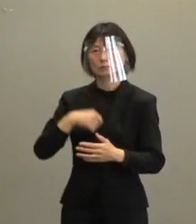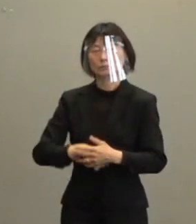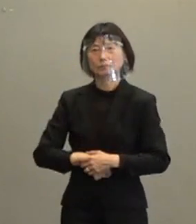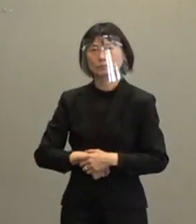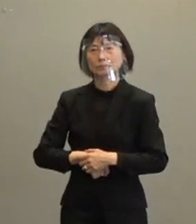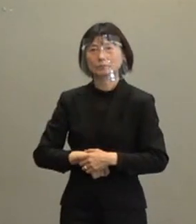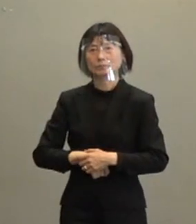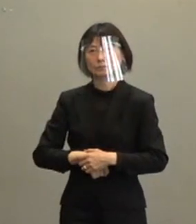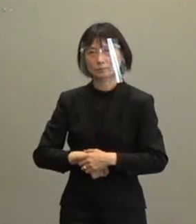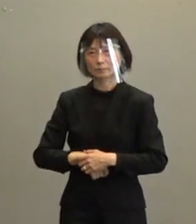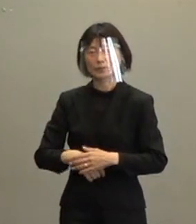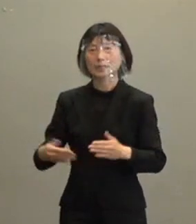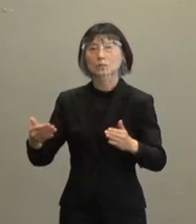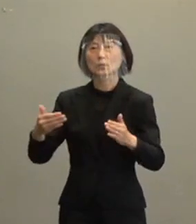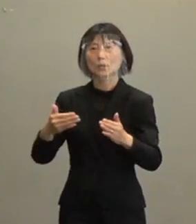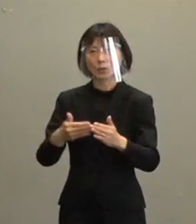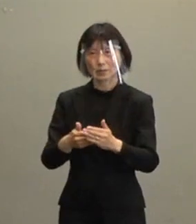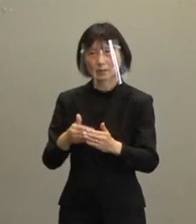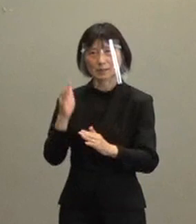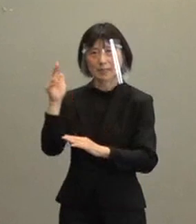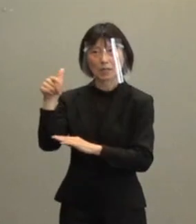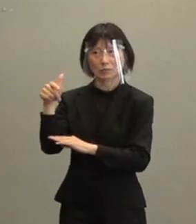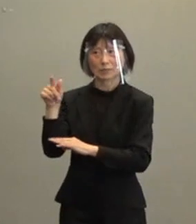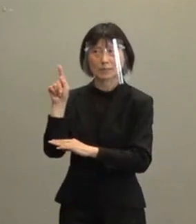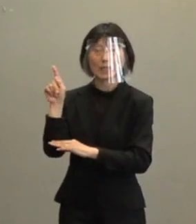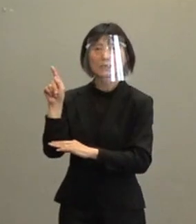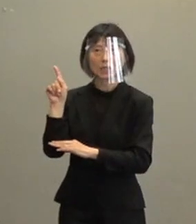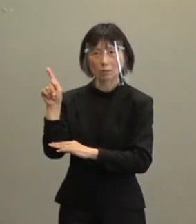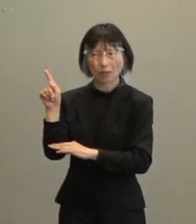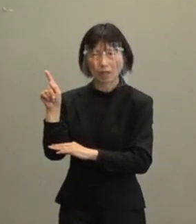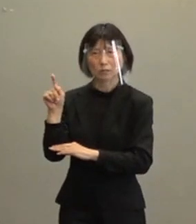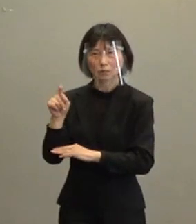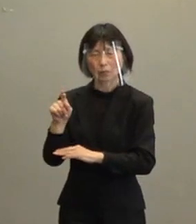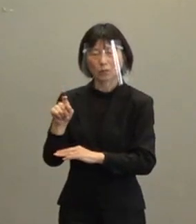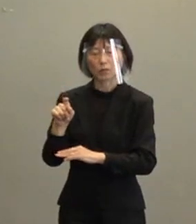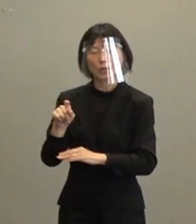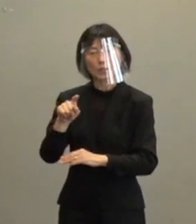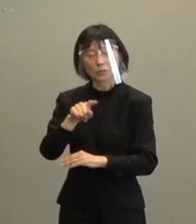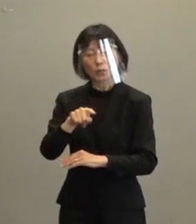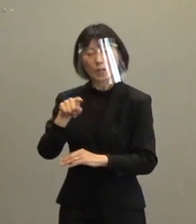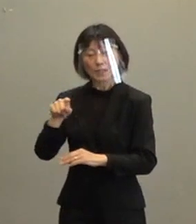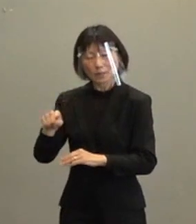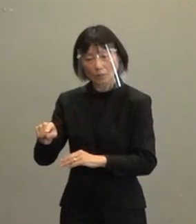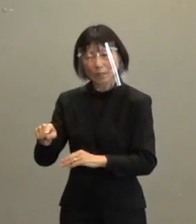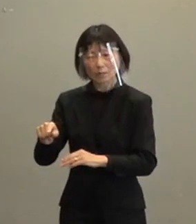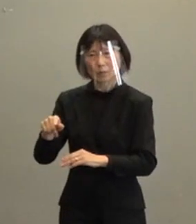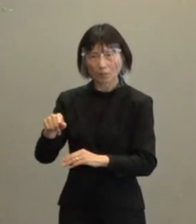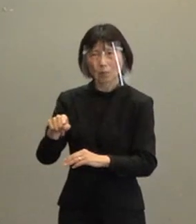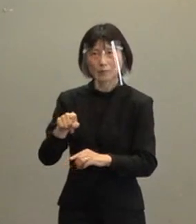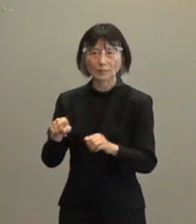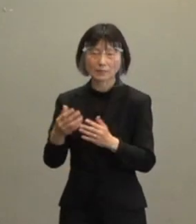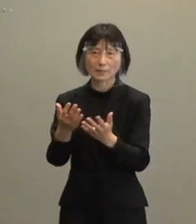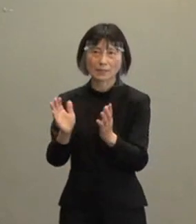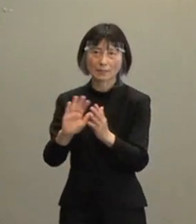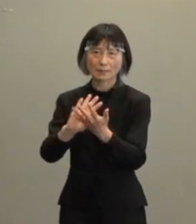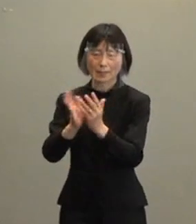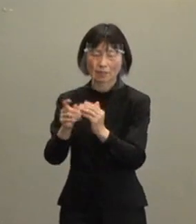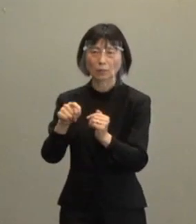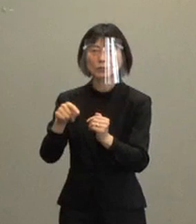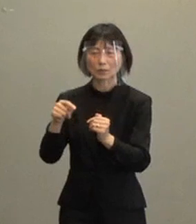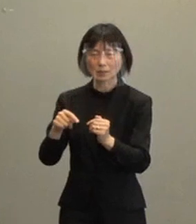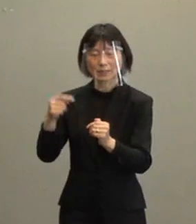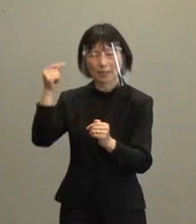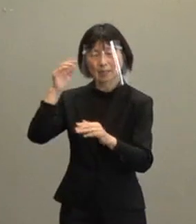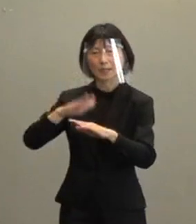で、最後に政府に対しては、そういう意味でそれぞれの自治体、県ごとに考え方が